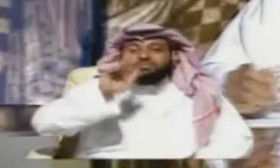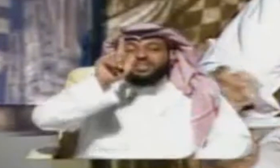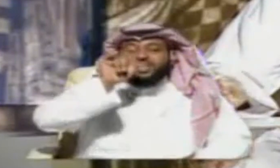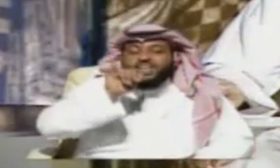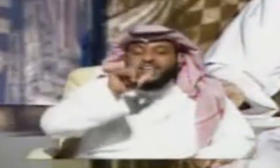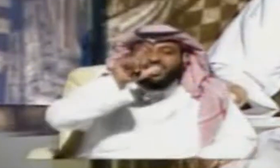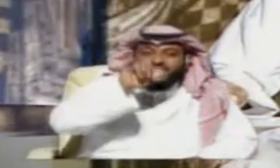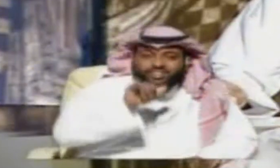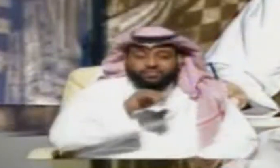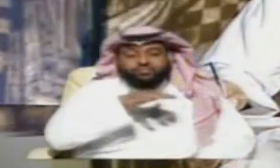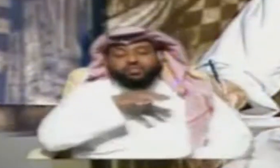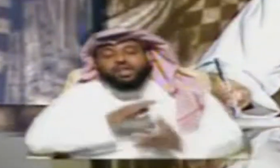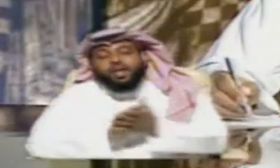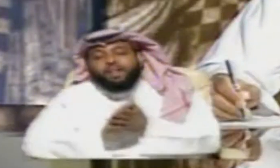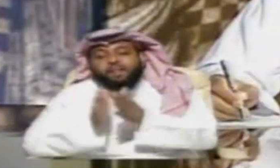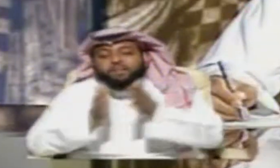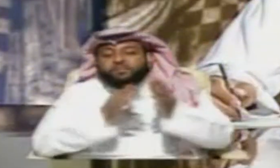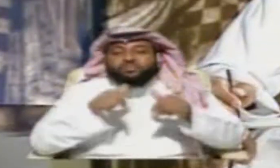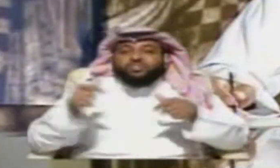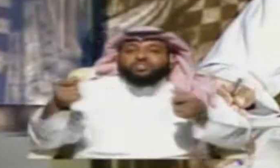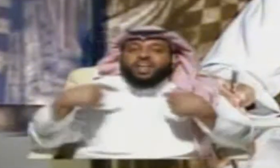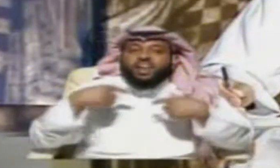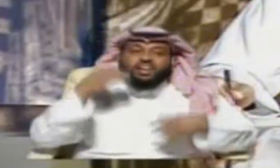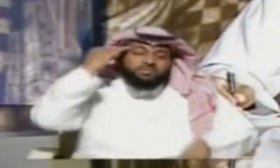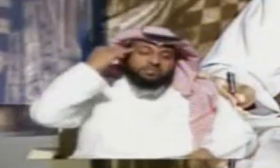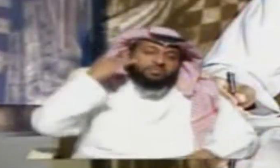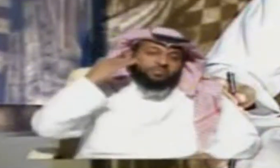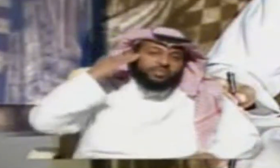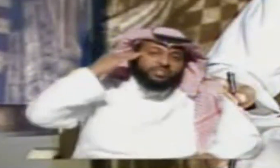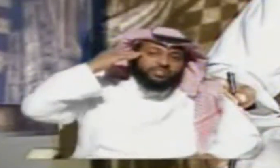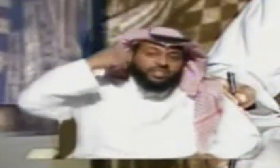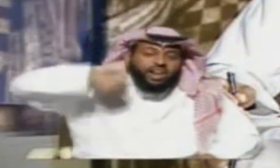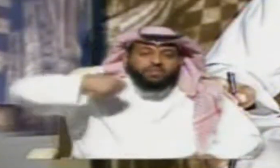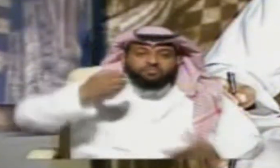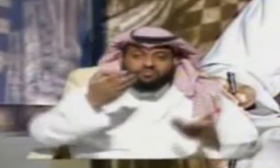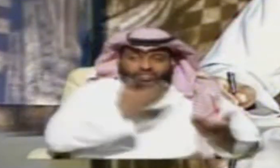تفضلي. تفضلي يا أختي،